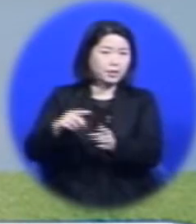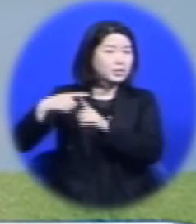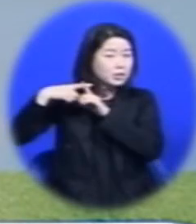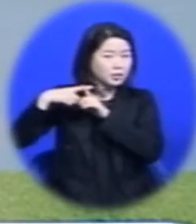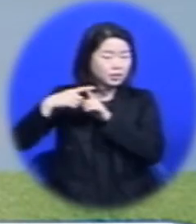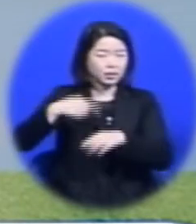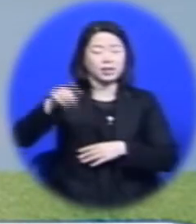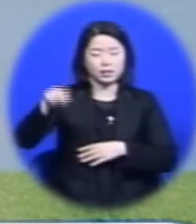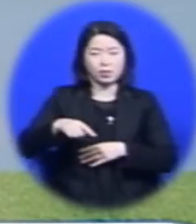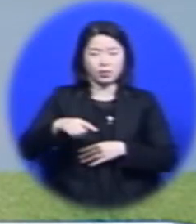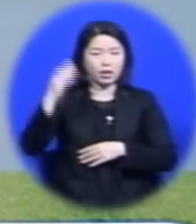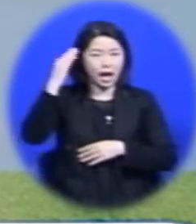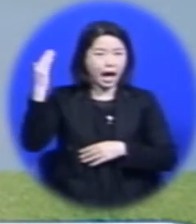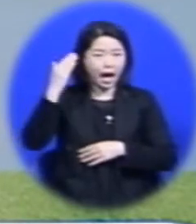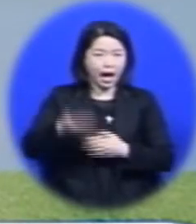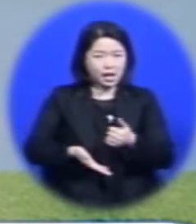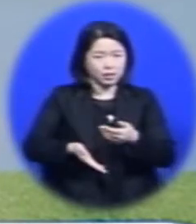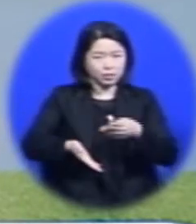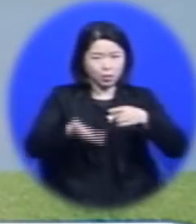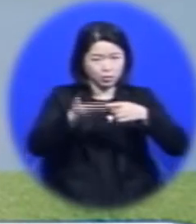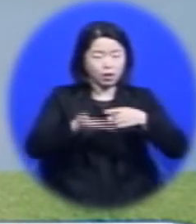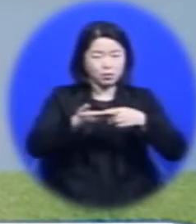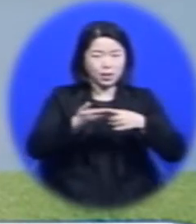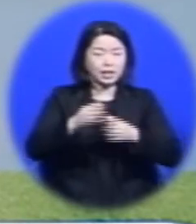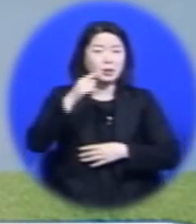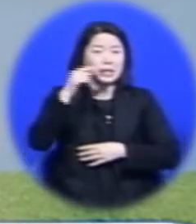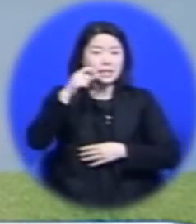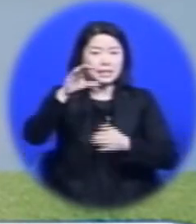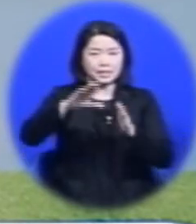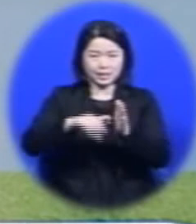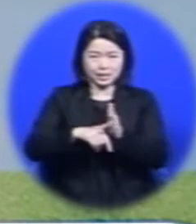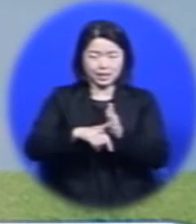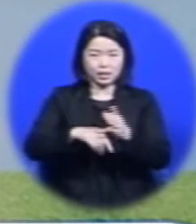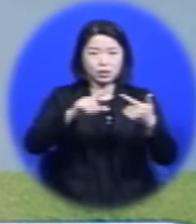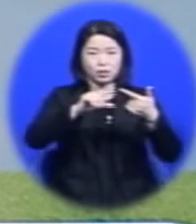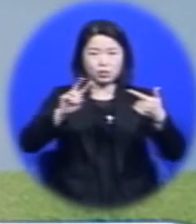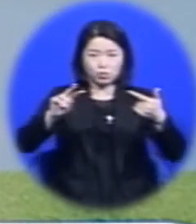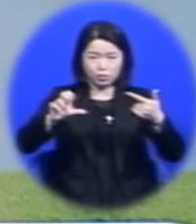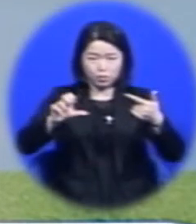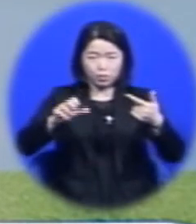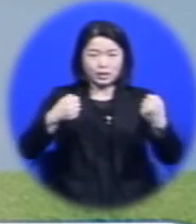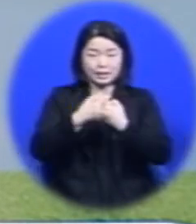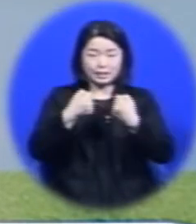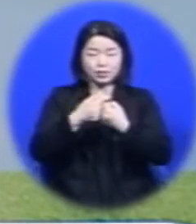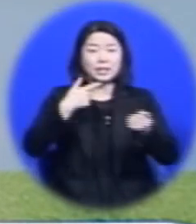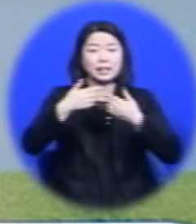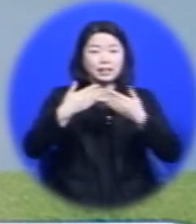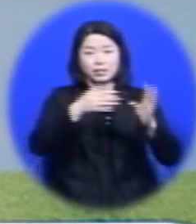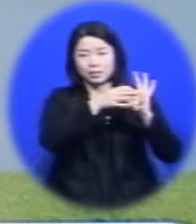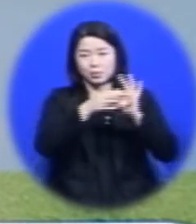초창기에 또 일제시대 때 그리고 6.25 동란 겪으면서 우리